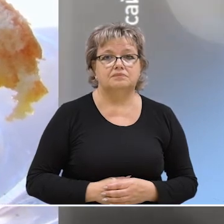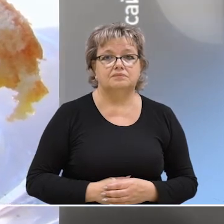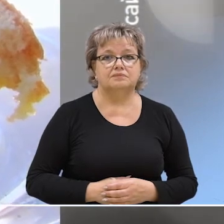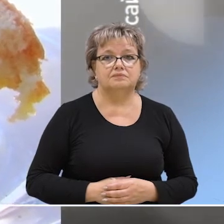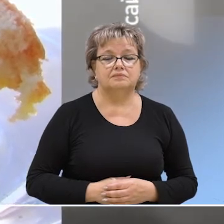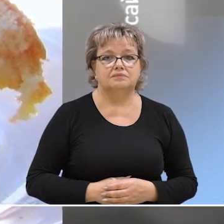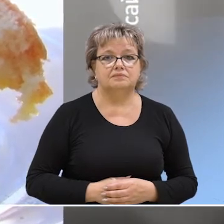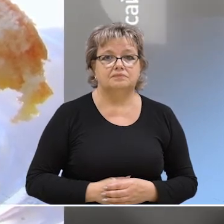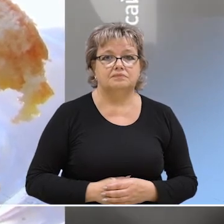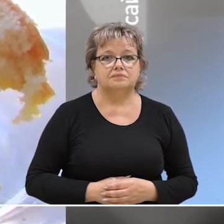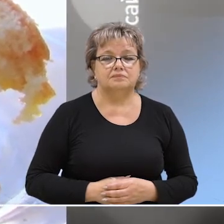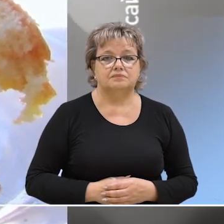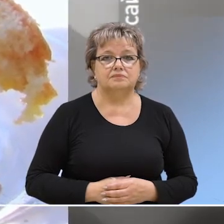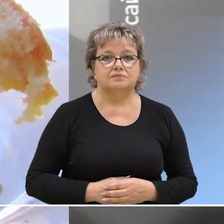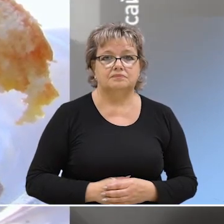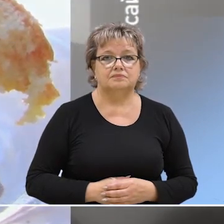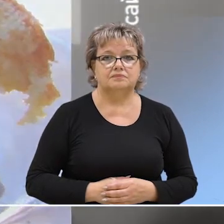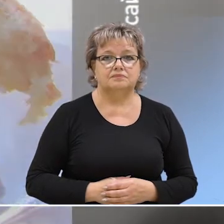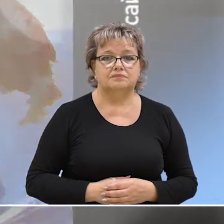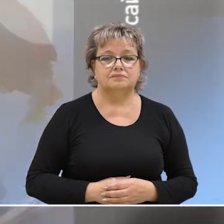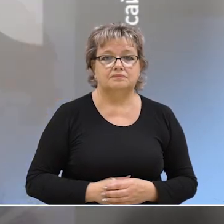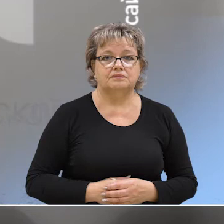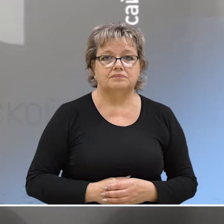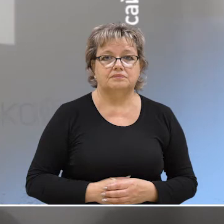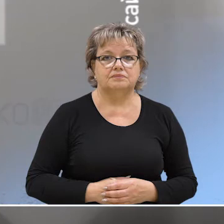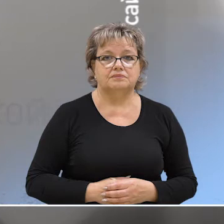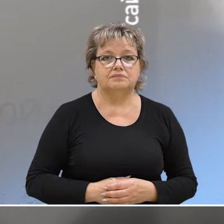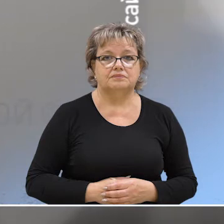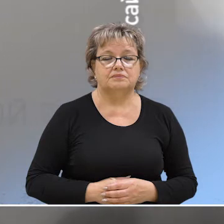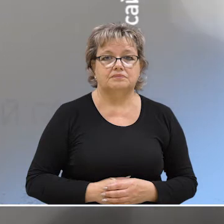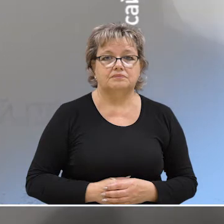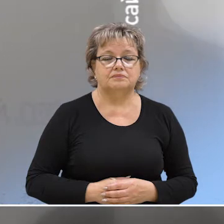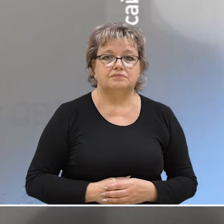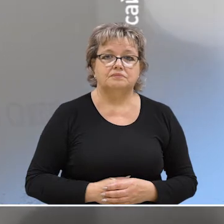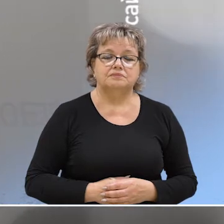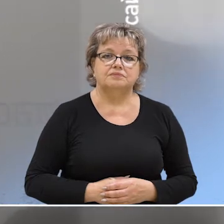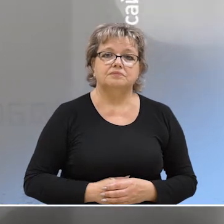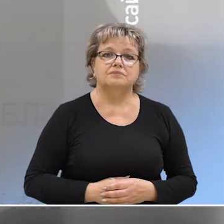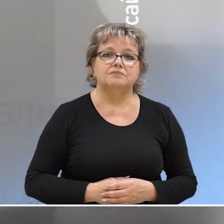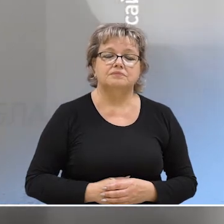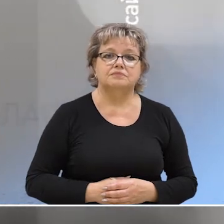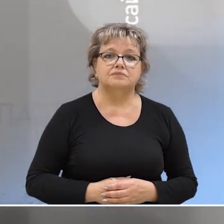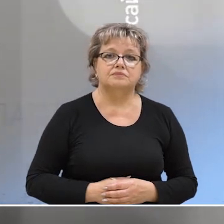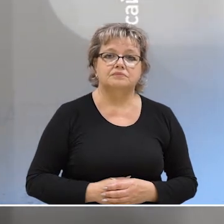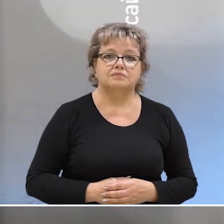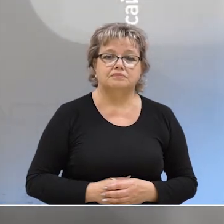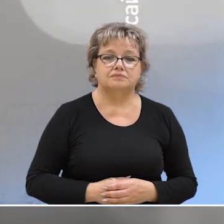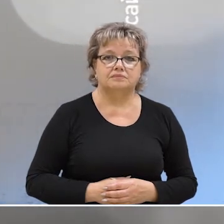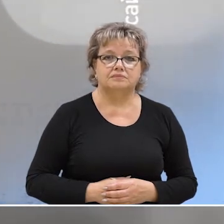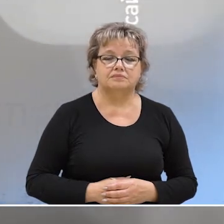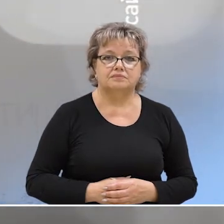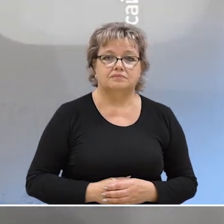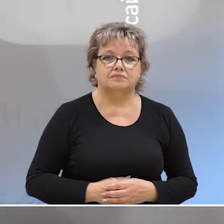и немного прижмите. Острым ножом с зубчатым краем разрежьте каждый сэндвич пополам на 2 треугольника и